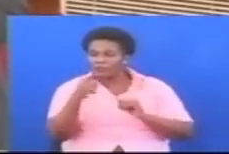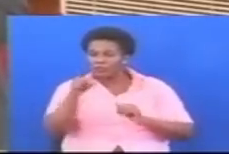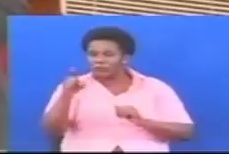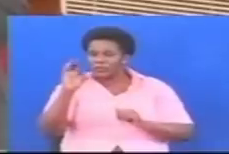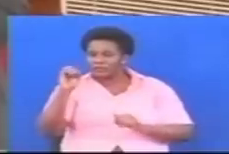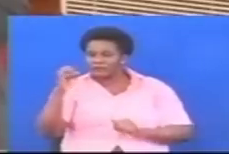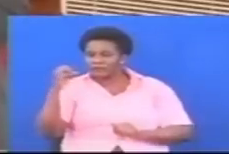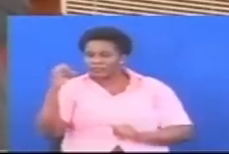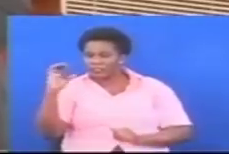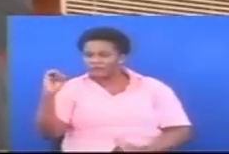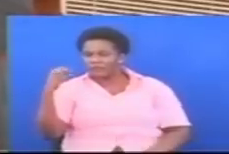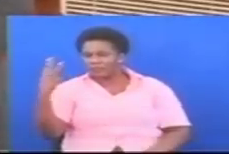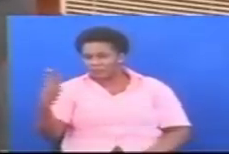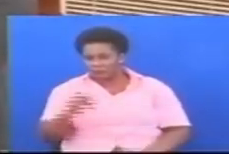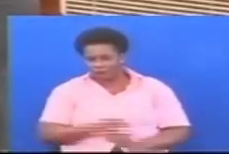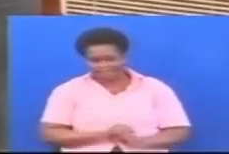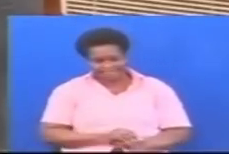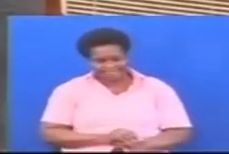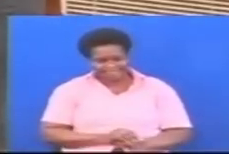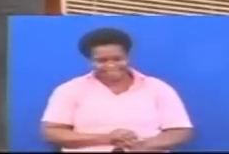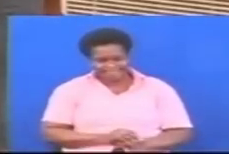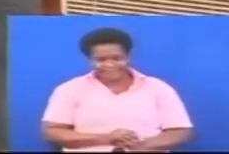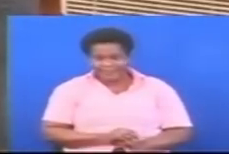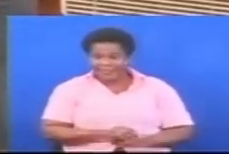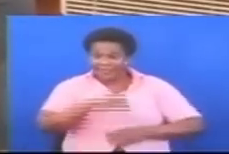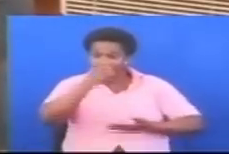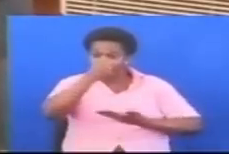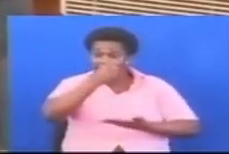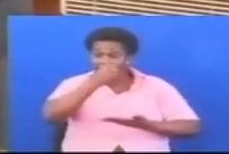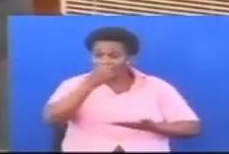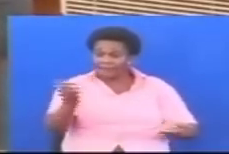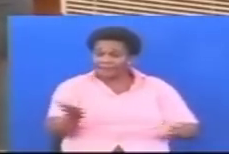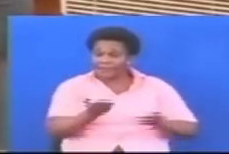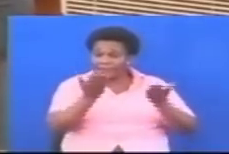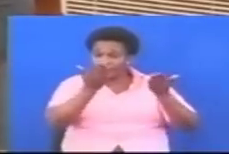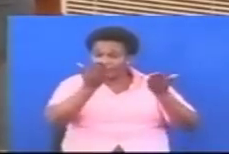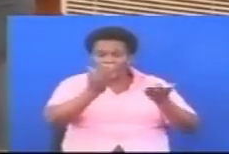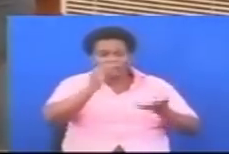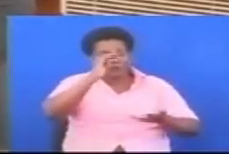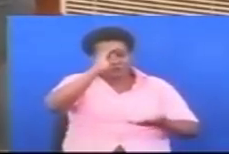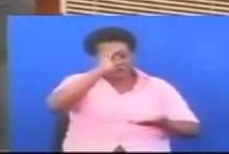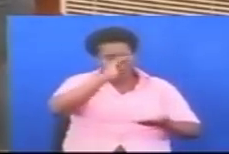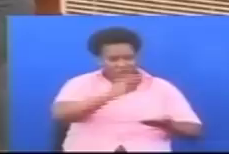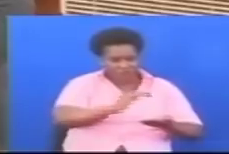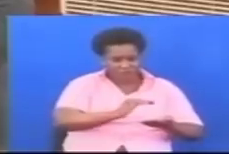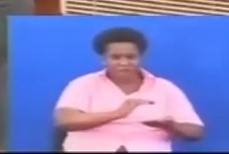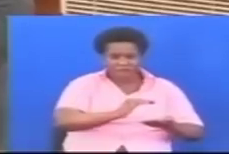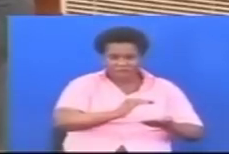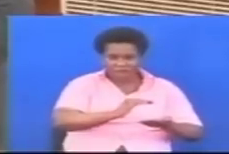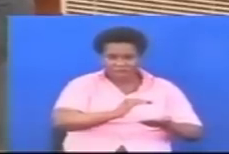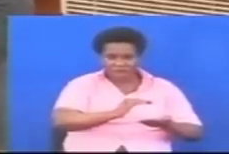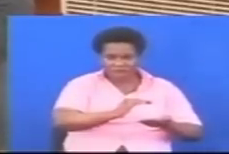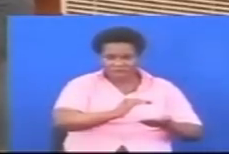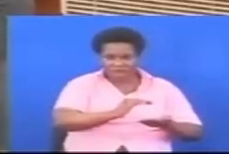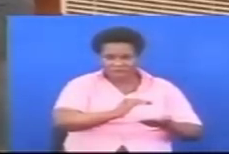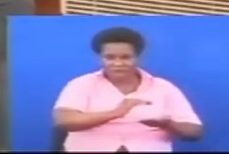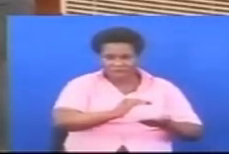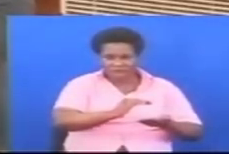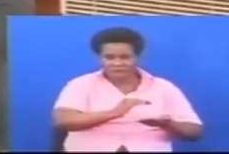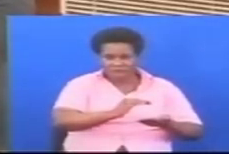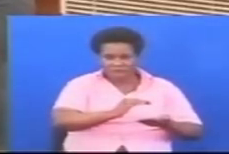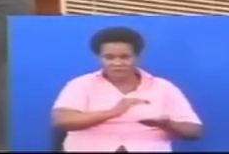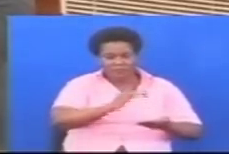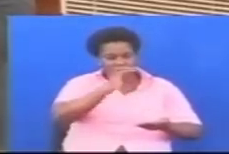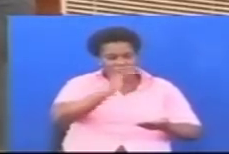261.023. Na katika bajeti ya maendeleo upungufu ukilinganisha na ile ya mwaka 2018-19